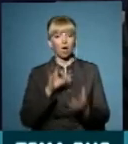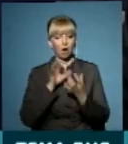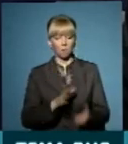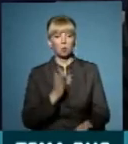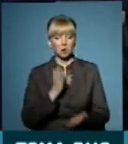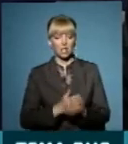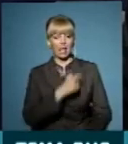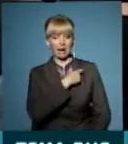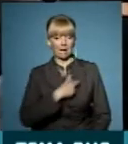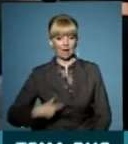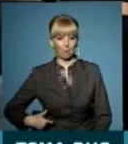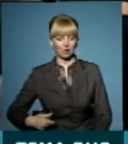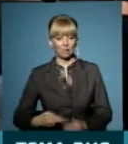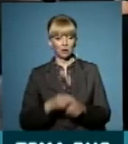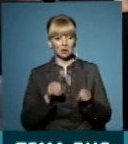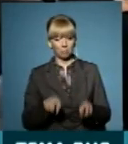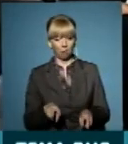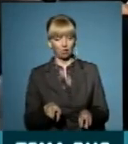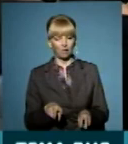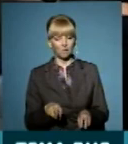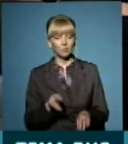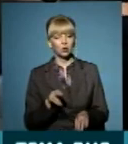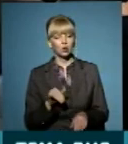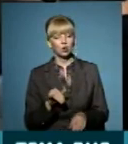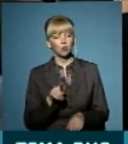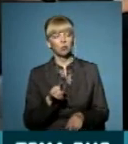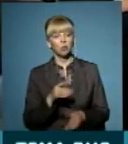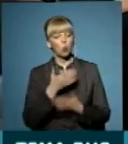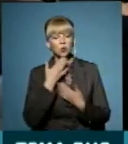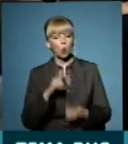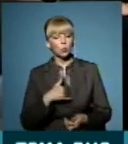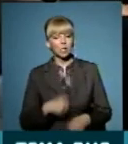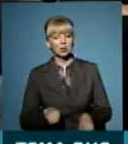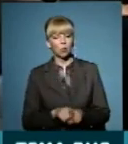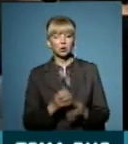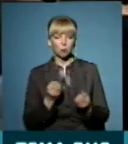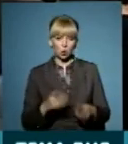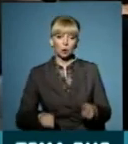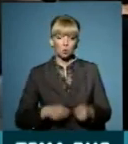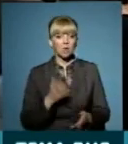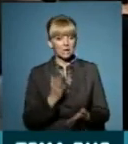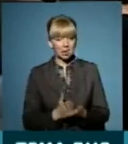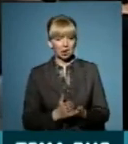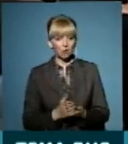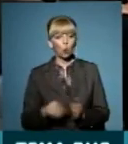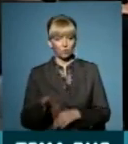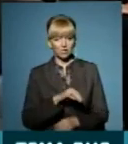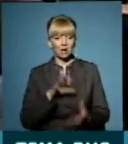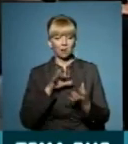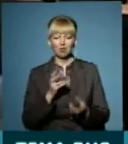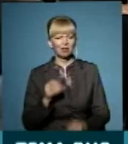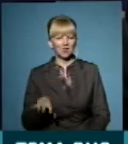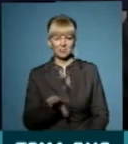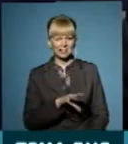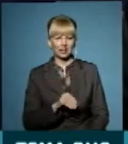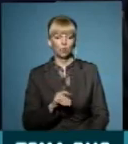є ремені безпеки. От чи, чому їх немає в нас? Тобто це є. Просто порушення є в всіх автобусах? Не всіх,